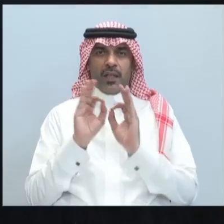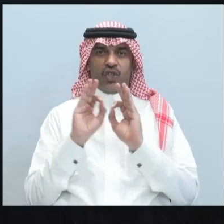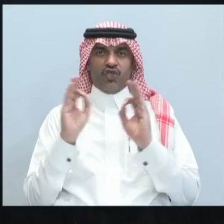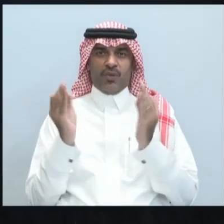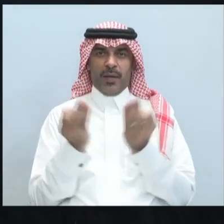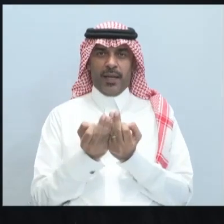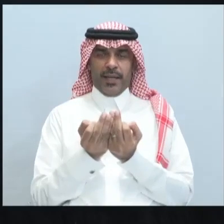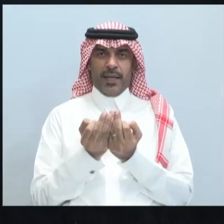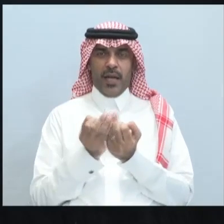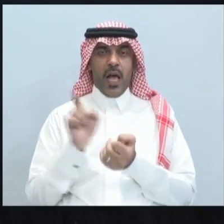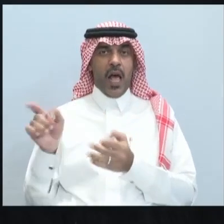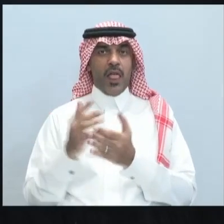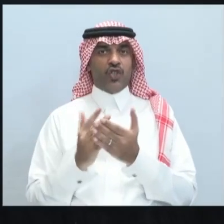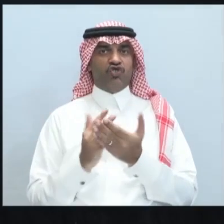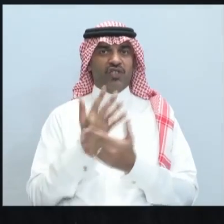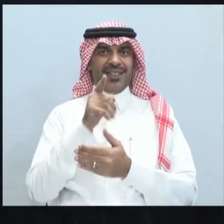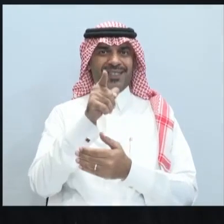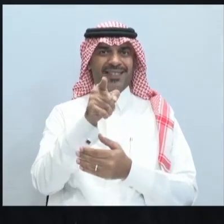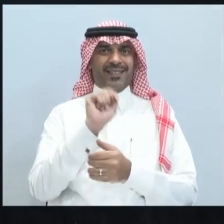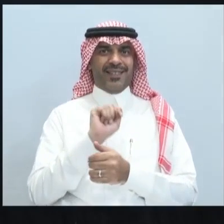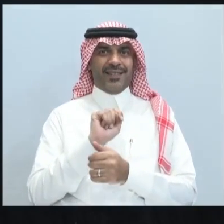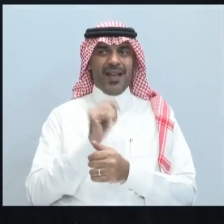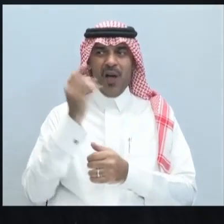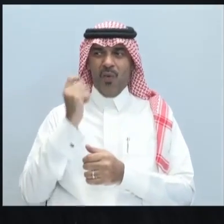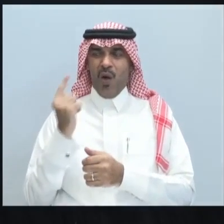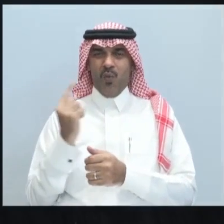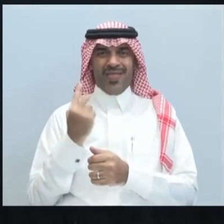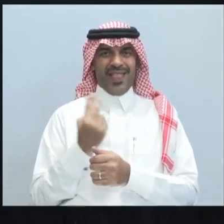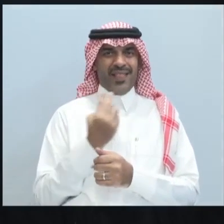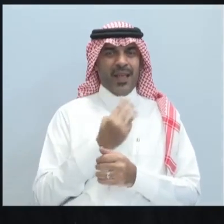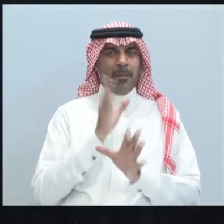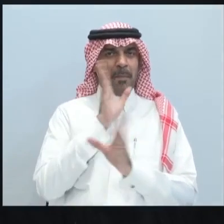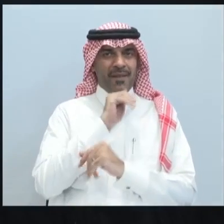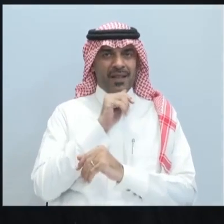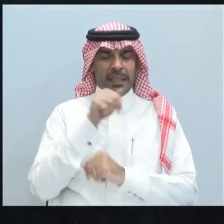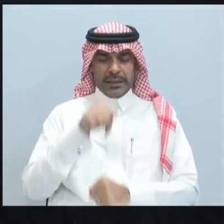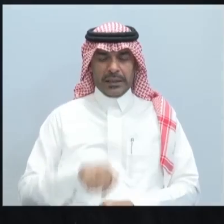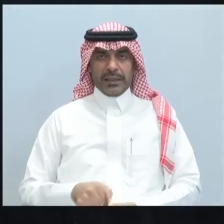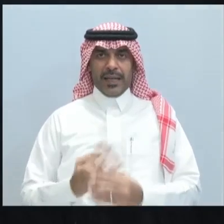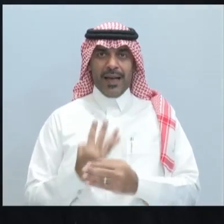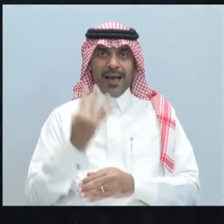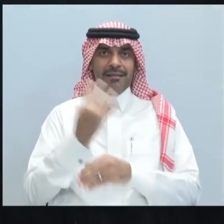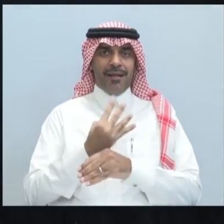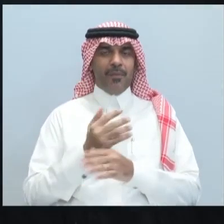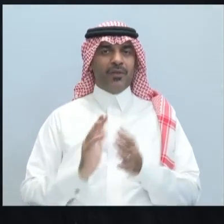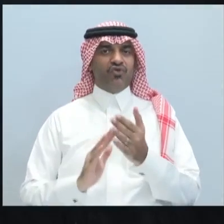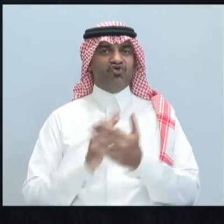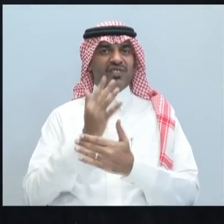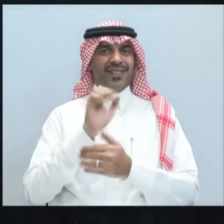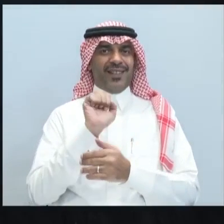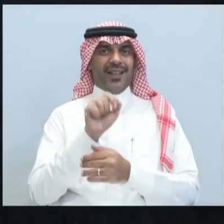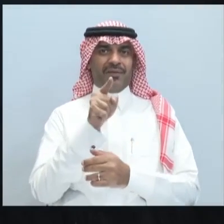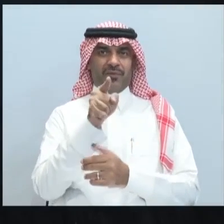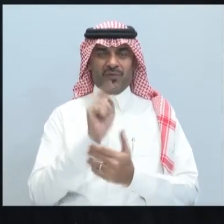هذه ماده جديده عليكم طلابي وطالباتي نبدا دراستها في بدايه الصف الرابع الابتدائي